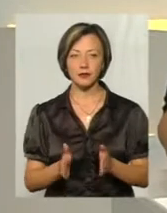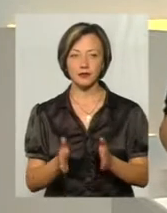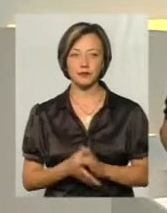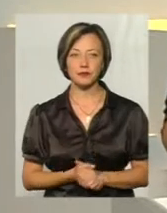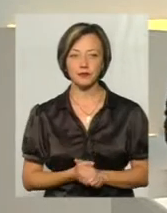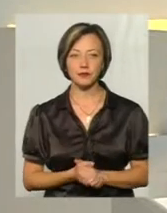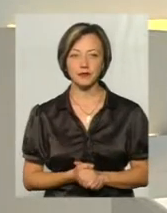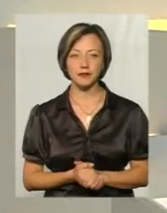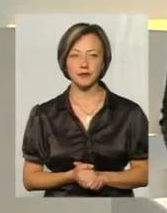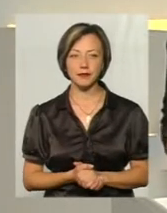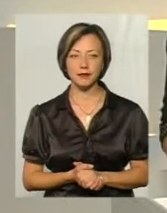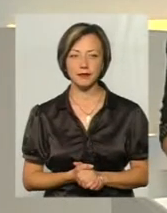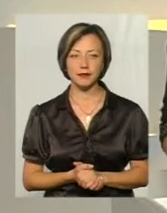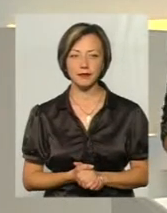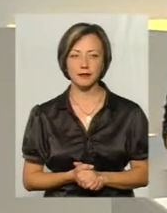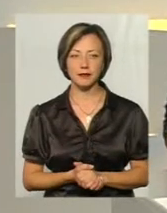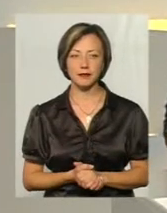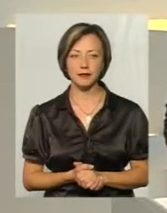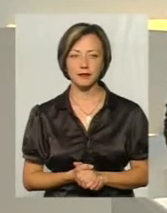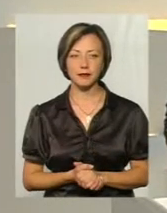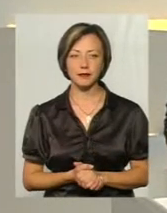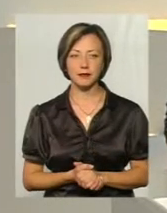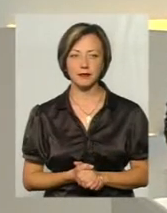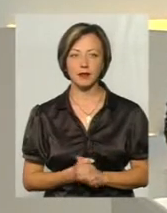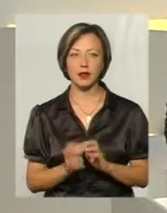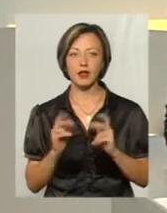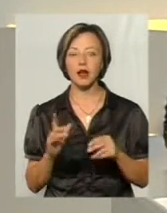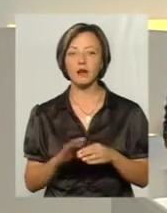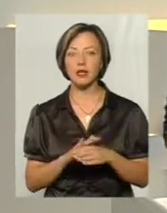можна відповісти на дане запитання? Ну, як фамілія, я можу